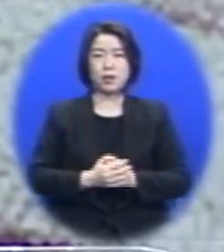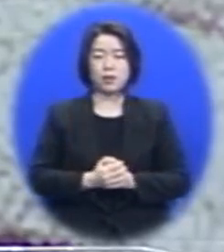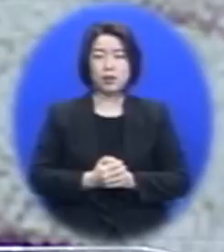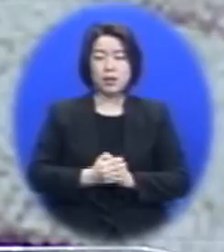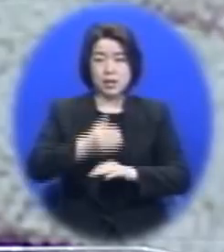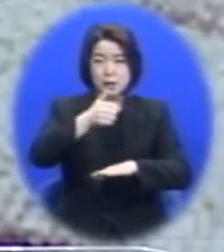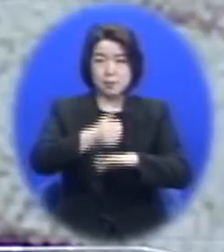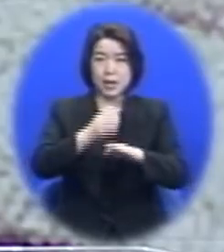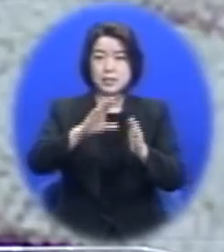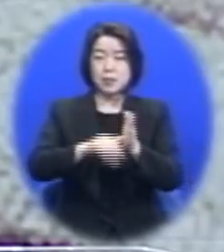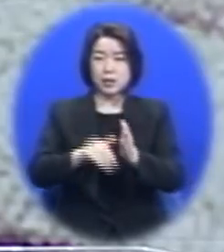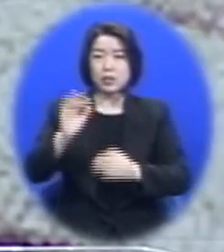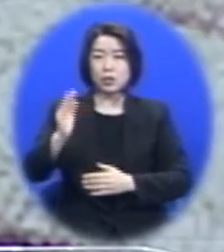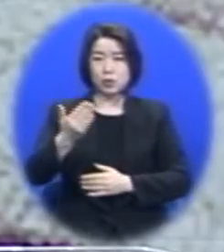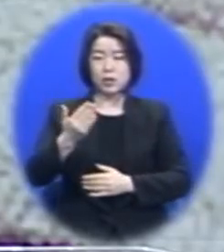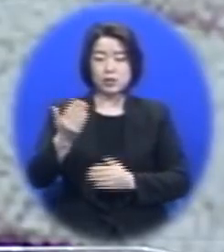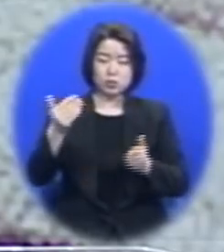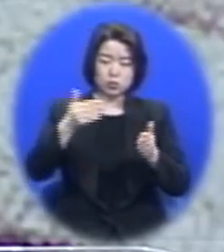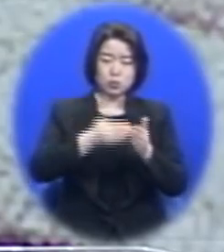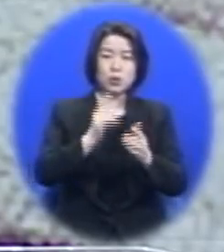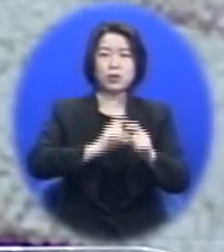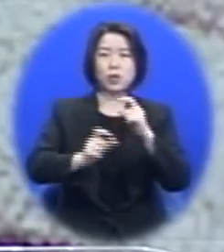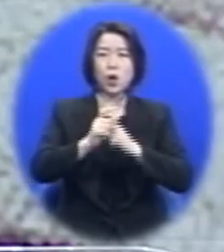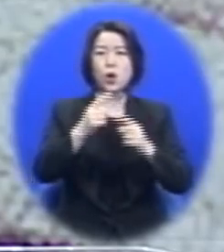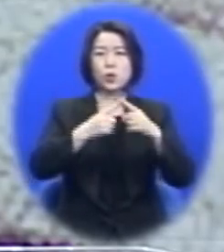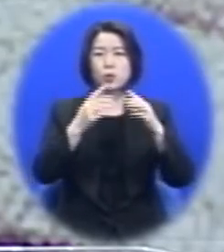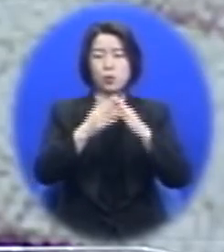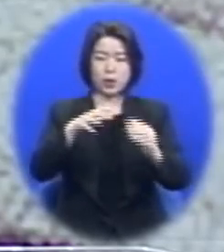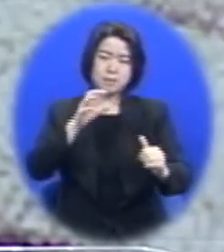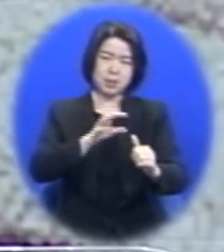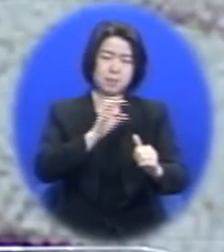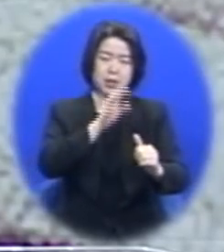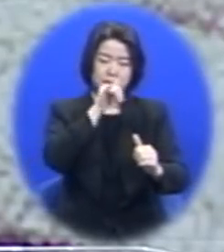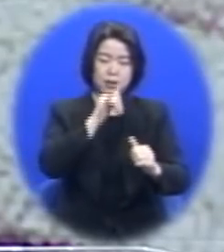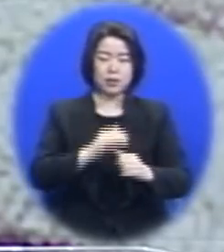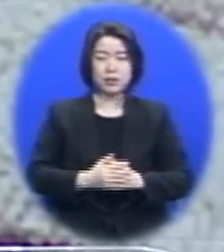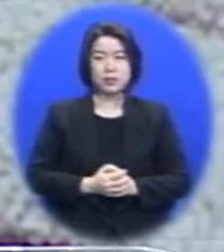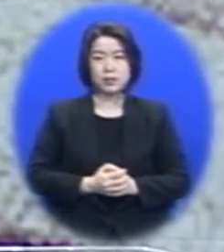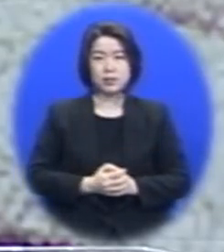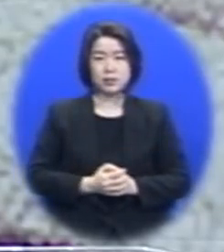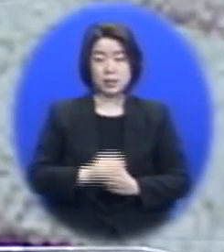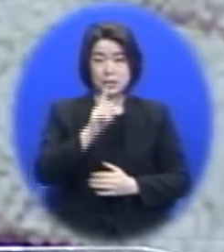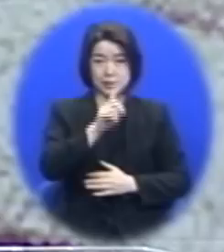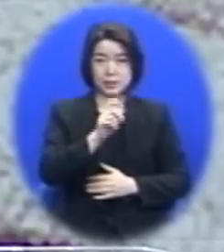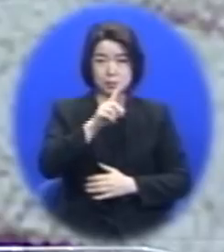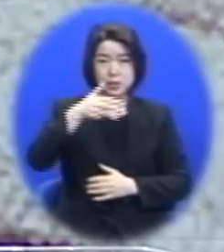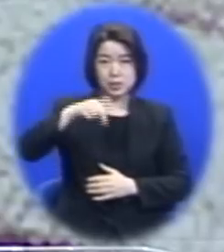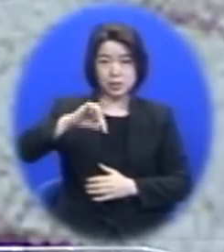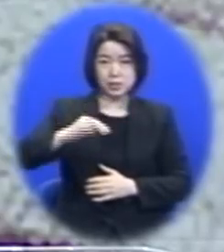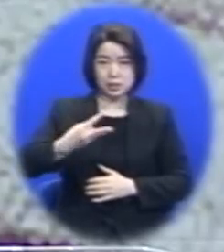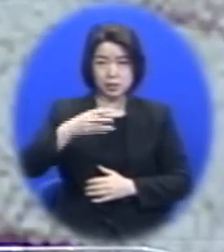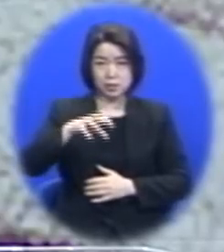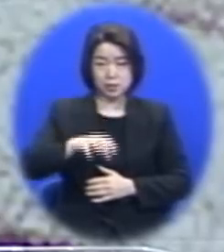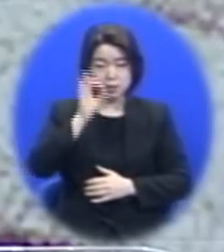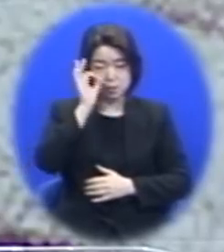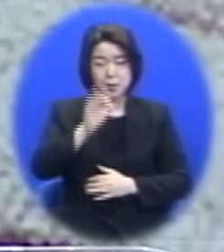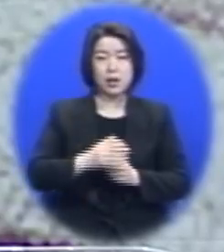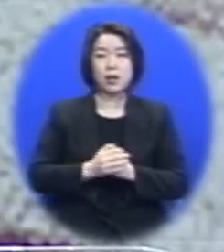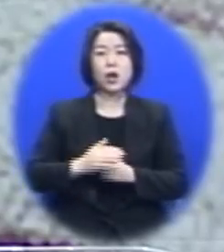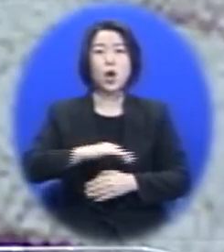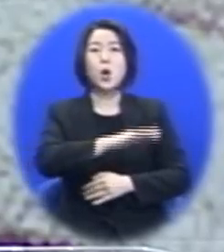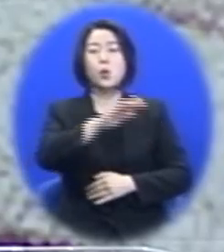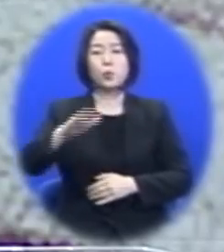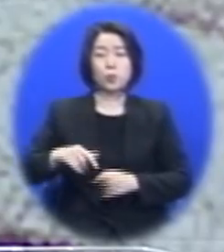마지막 때가 될수록 더 그렇게 할 것입니다 11절에 보십시오 우리의